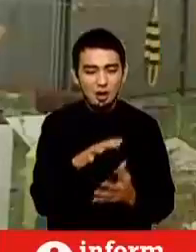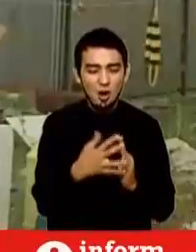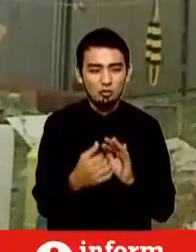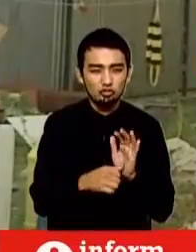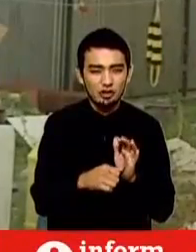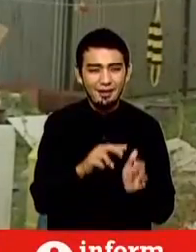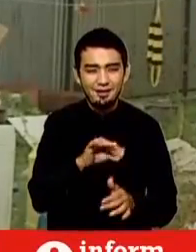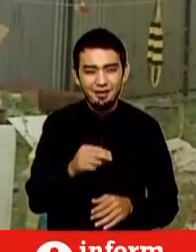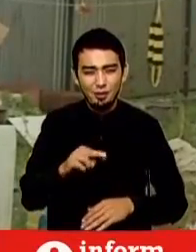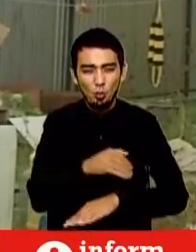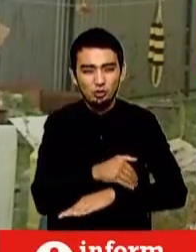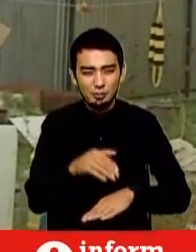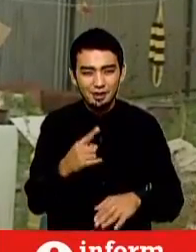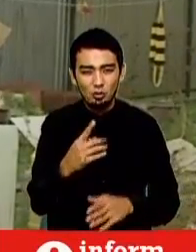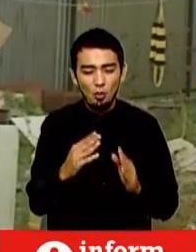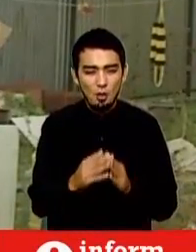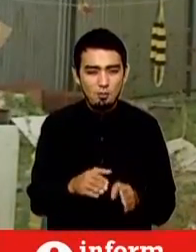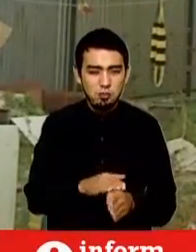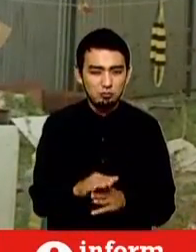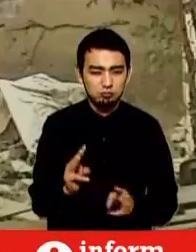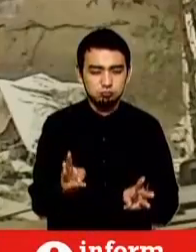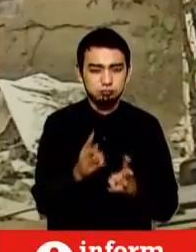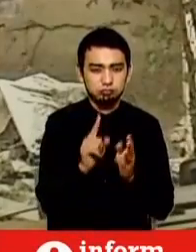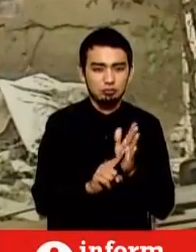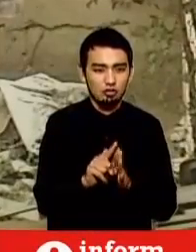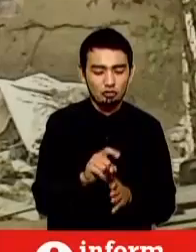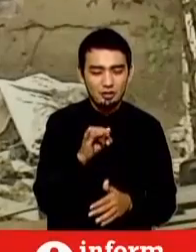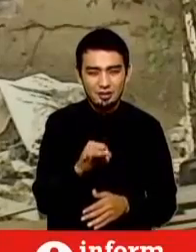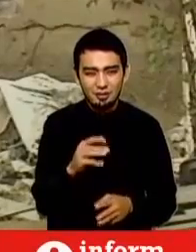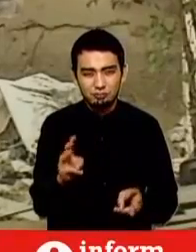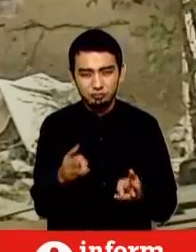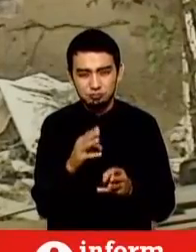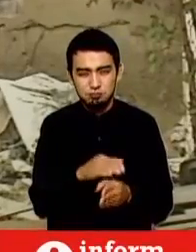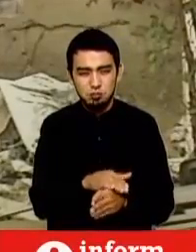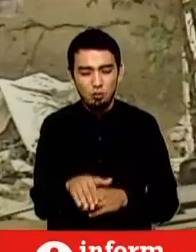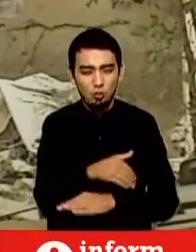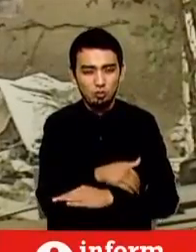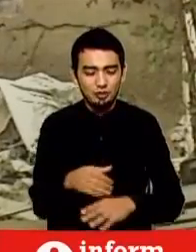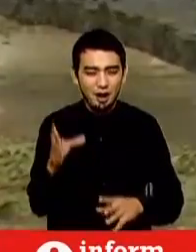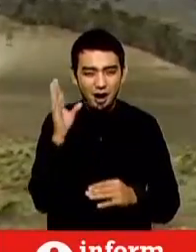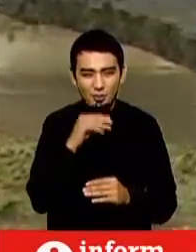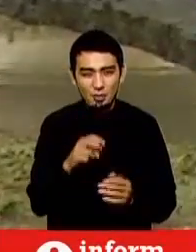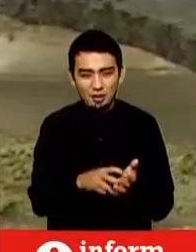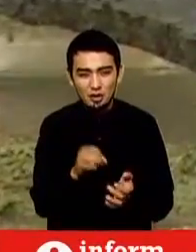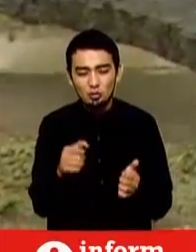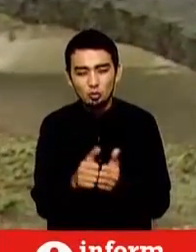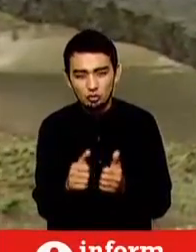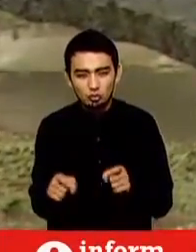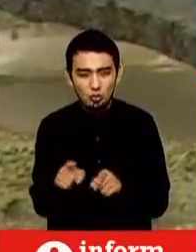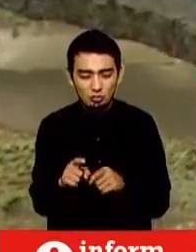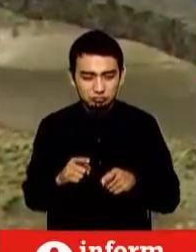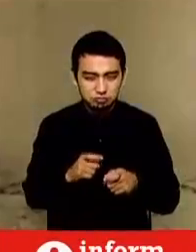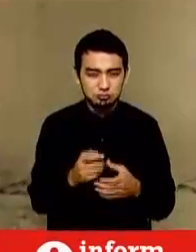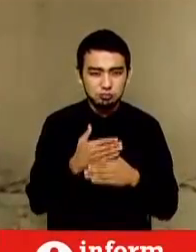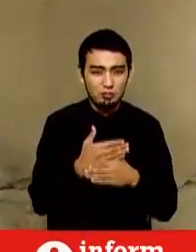линия көшесінде орналасқан бір баспана тұсастай жана бастапты. Абайсызда тілсіз жау бүкіл көшені шарпып кетуі мүмкін деп көршілер де көмекке ұмтыла